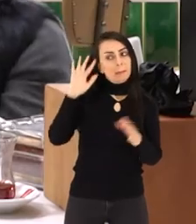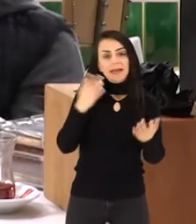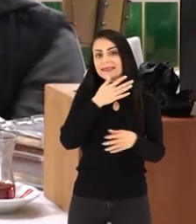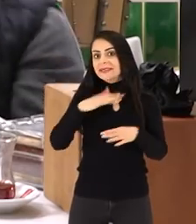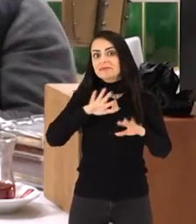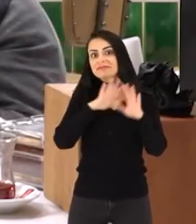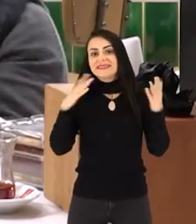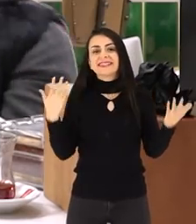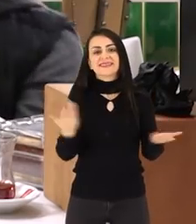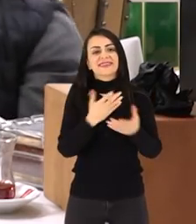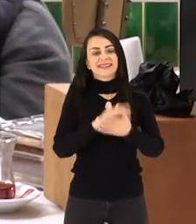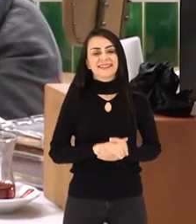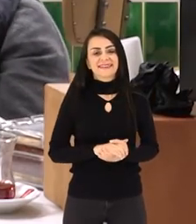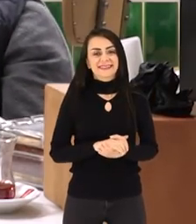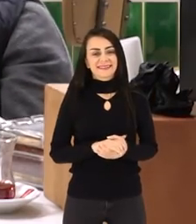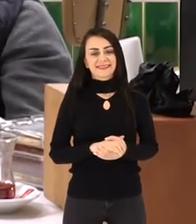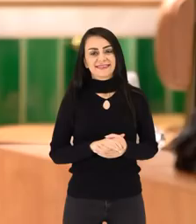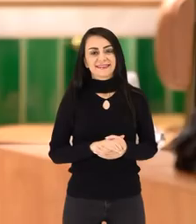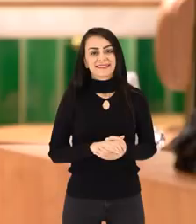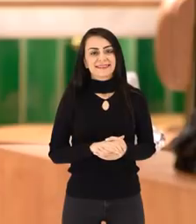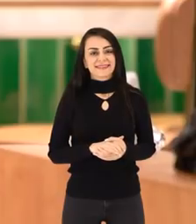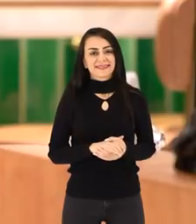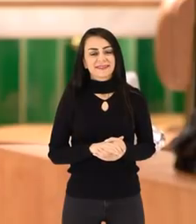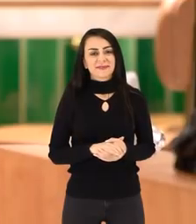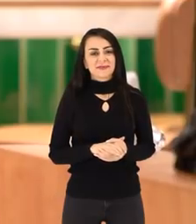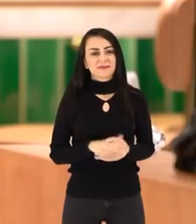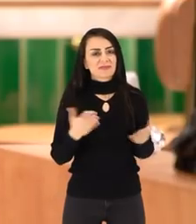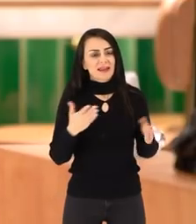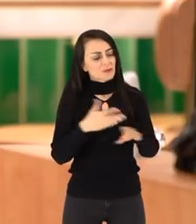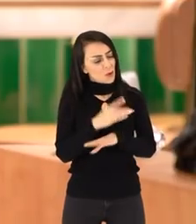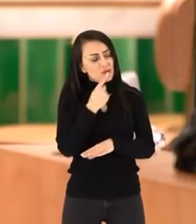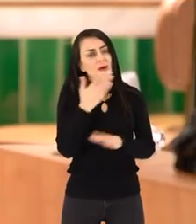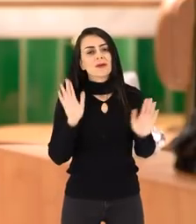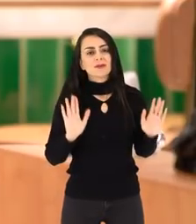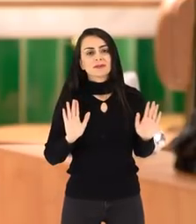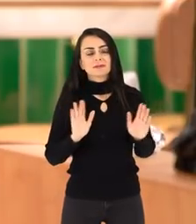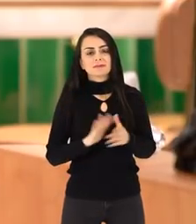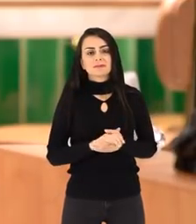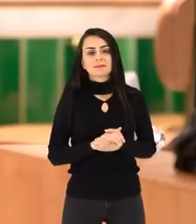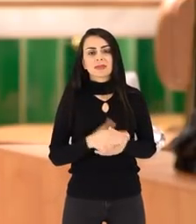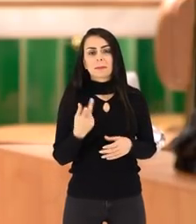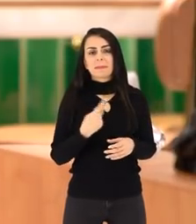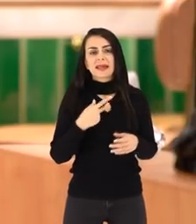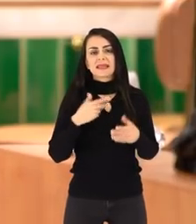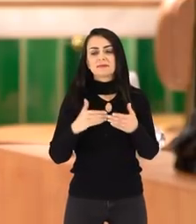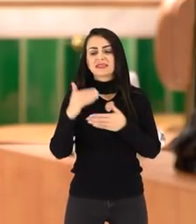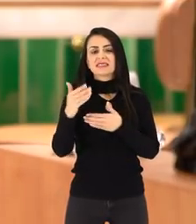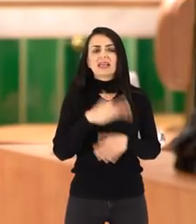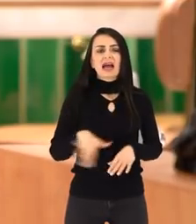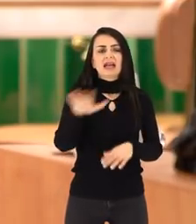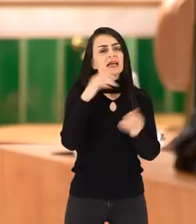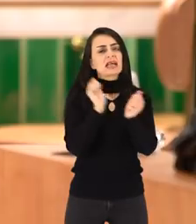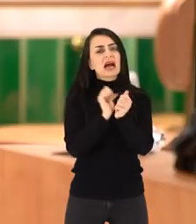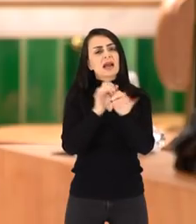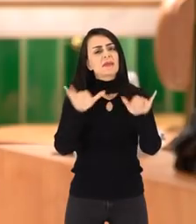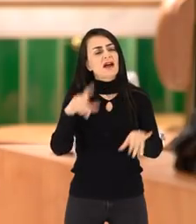falan. Hanım kızım benim ya. Ya. Ne ya, yalan mı söylüyorum? Hayret bir şey. Herkes, benim dışımda bütün ailem falan da aynı